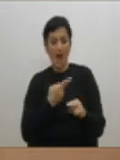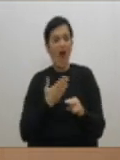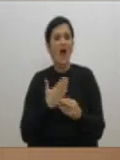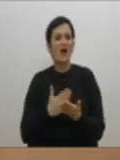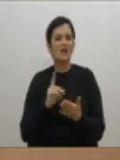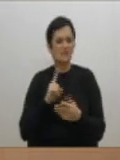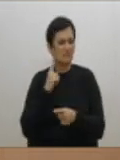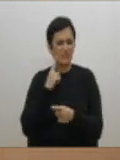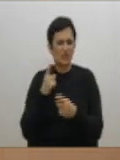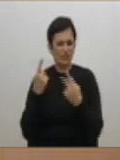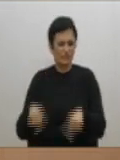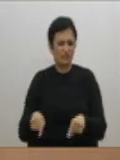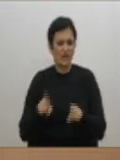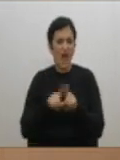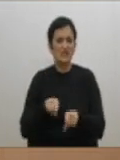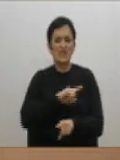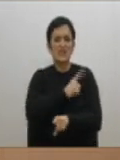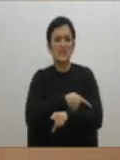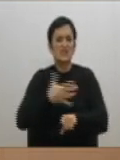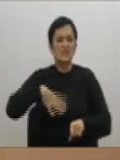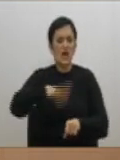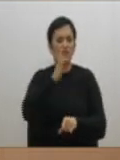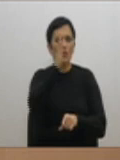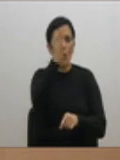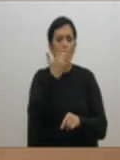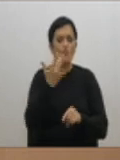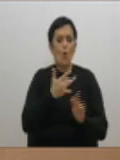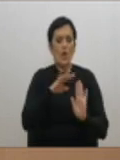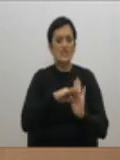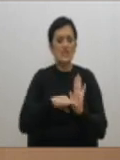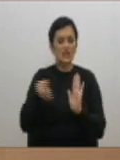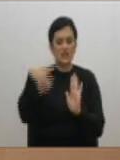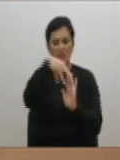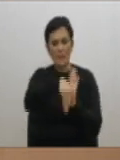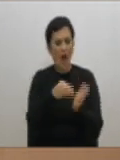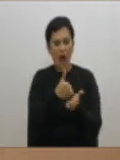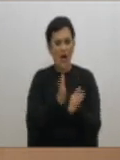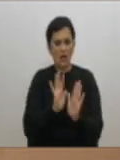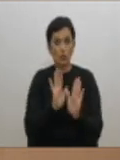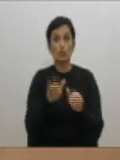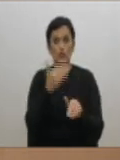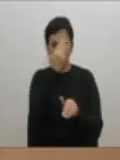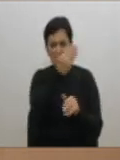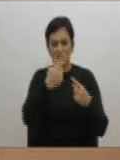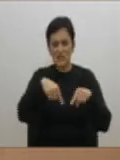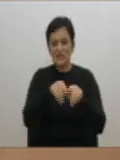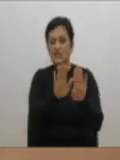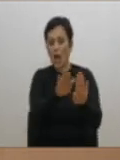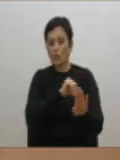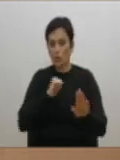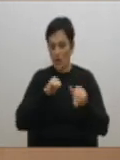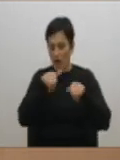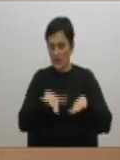და ვფიქრობ, რომ ასეთი ძალების ადგილი საქართველოს მომავალ პოლიტიკურ სისტემაში არ არის, თუმცა ეს საზოგადოების გადასაწყვეტია.